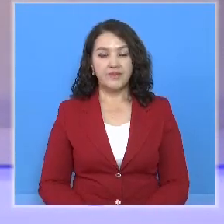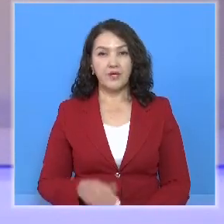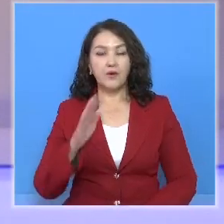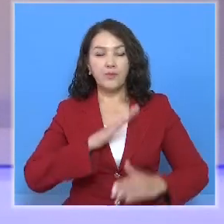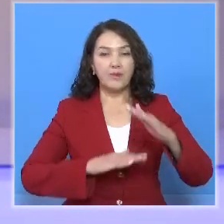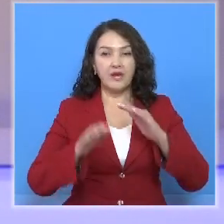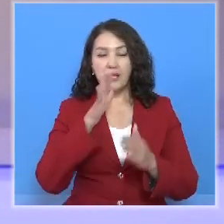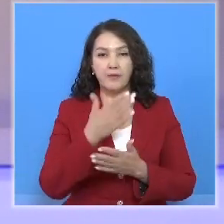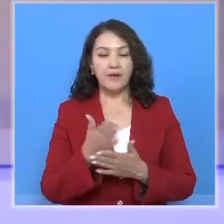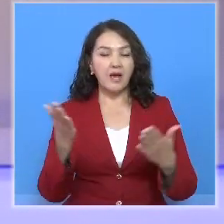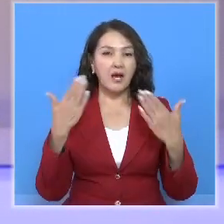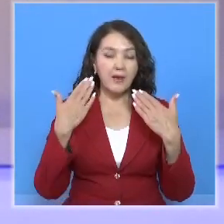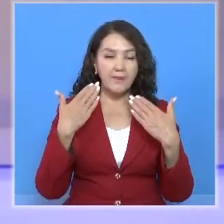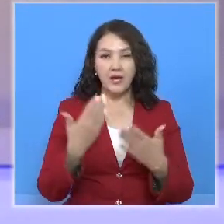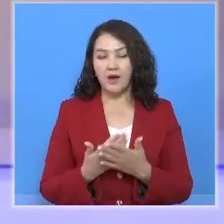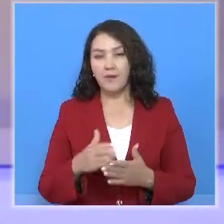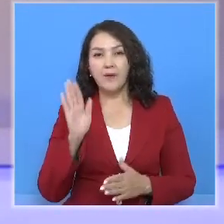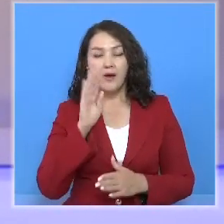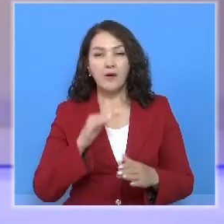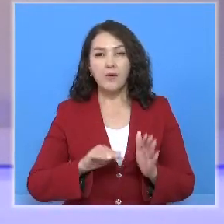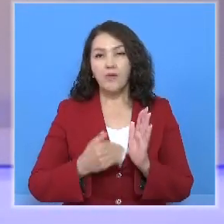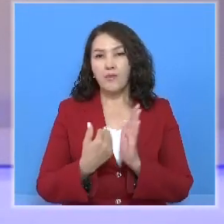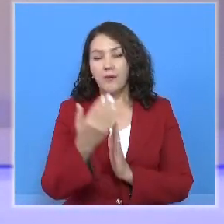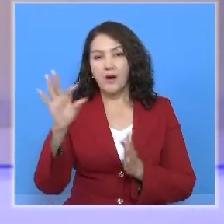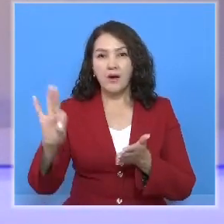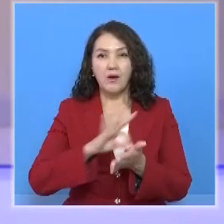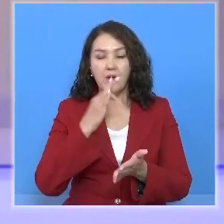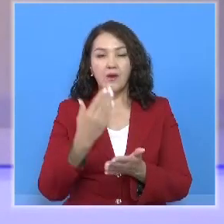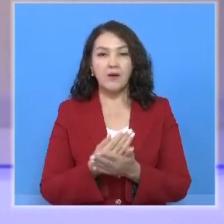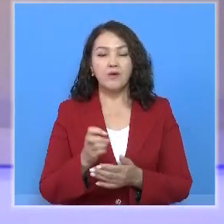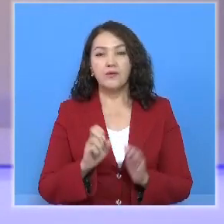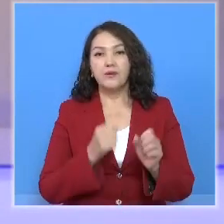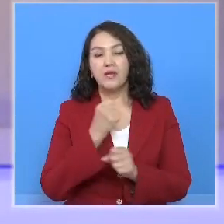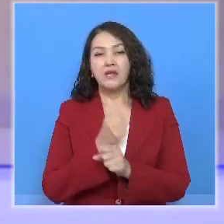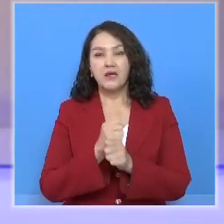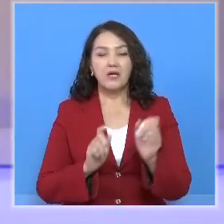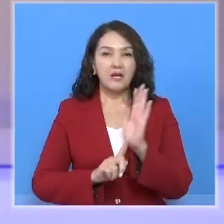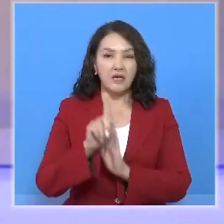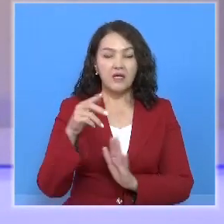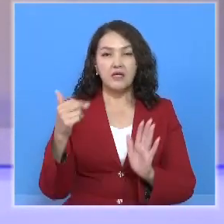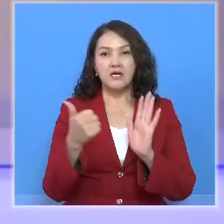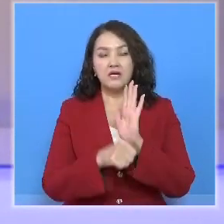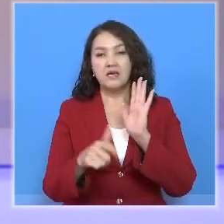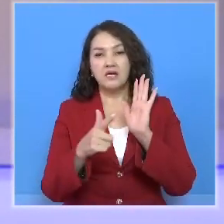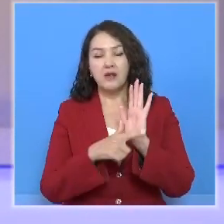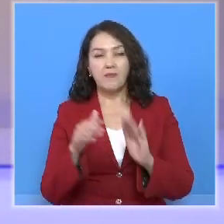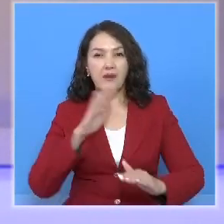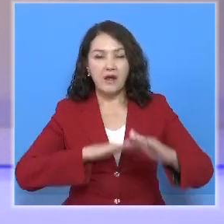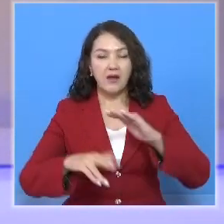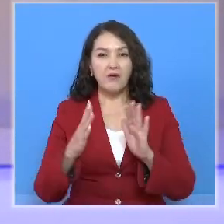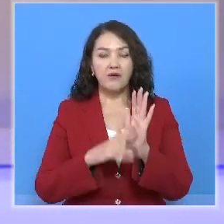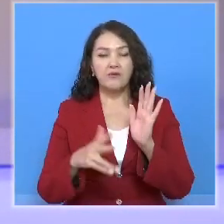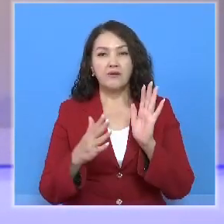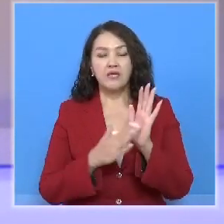Купальный сезон, поток отдыхающих у водоемов резко увеличился. С июня начали работу 67 пляжей. 89